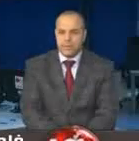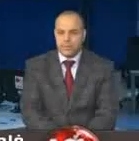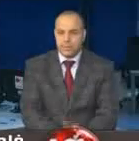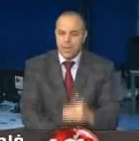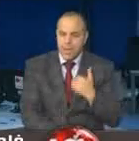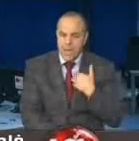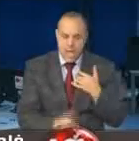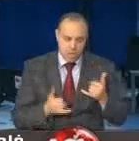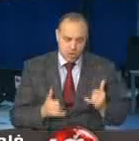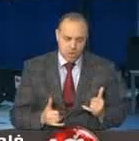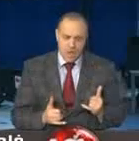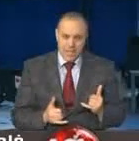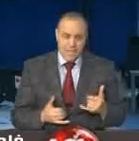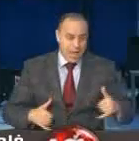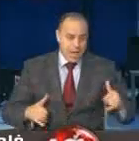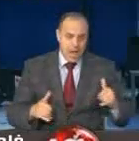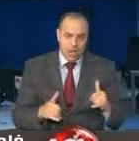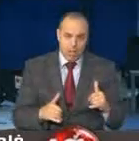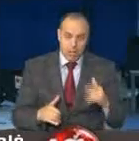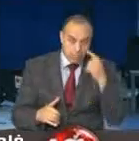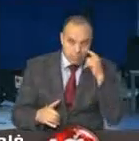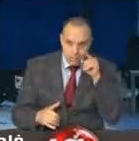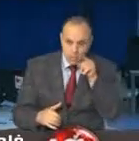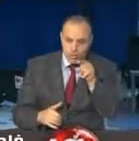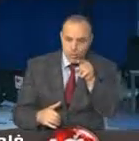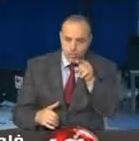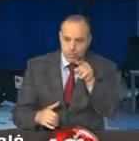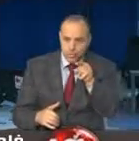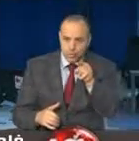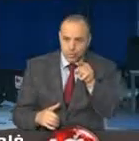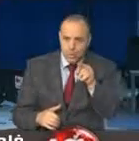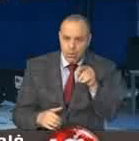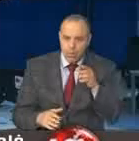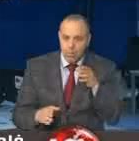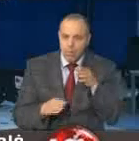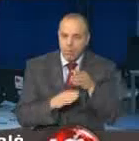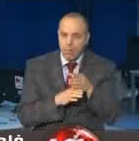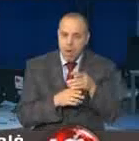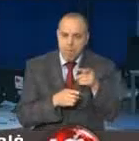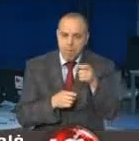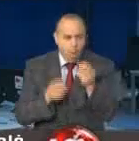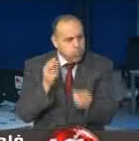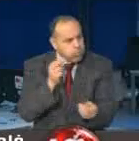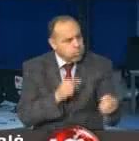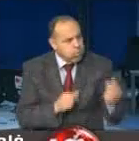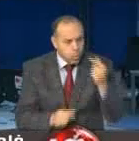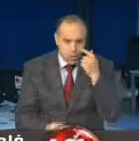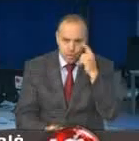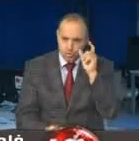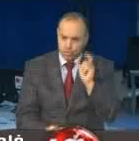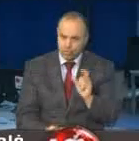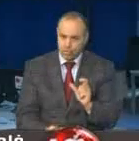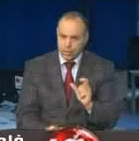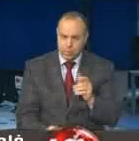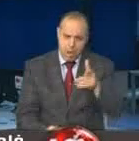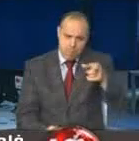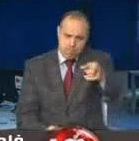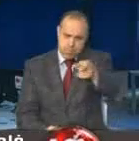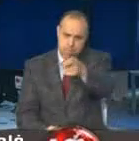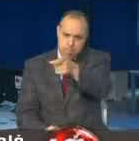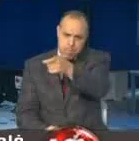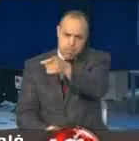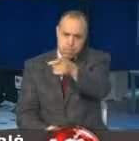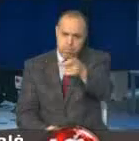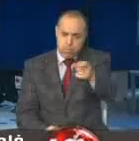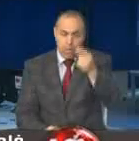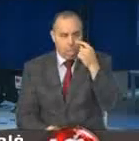كنت جالسا خارج القاعة وفجأة شاهدت هؤلاء الأشخاص يبدأون في الهرب وقالوا أن شخصا يطلق النار، لذا بدأت